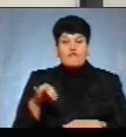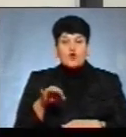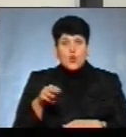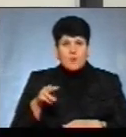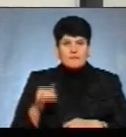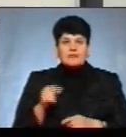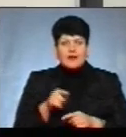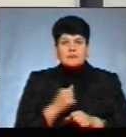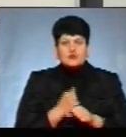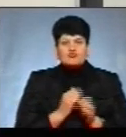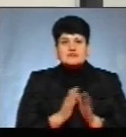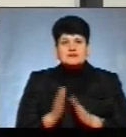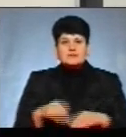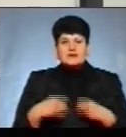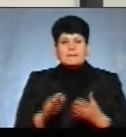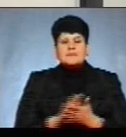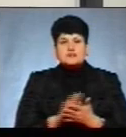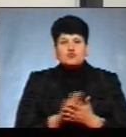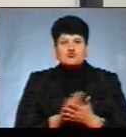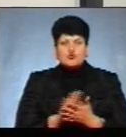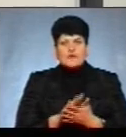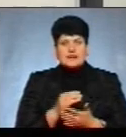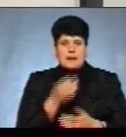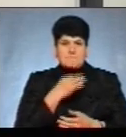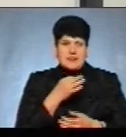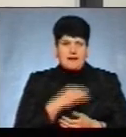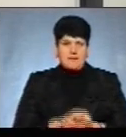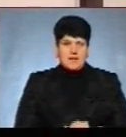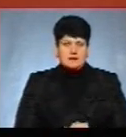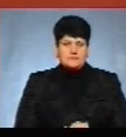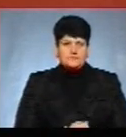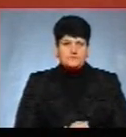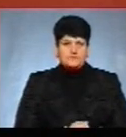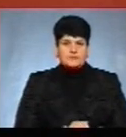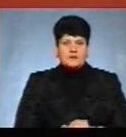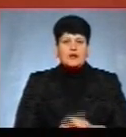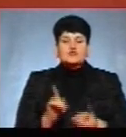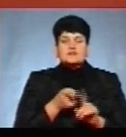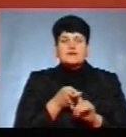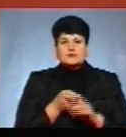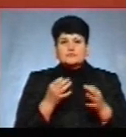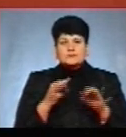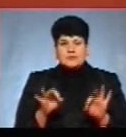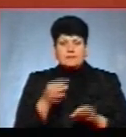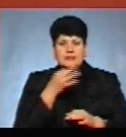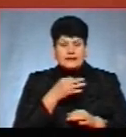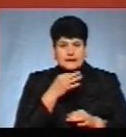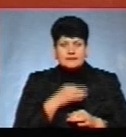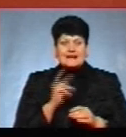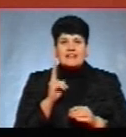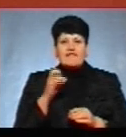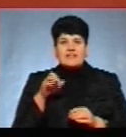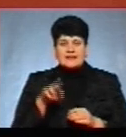в Європі так працює система надання безкоштовних саме медикаментів. Стосовно доступних ліків, з